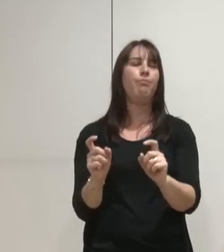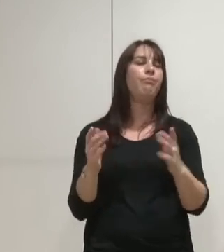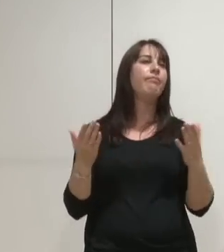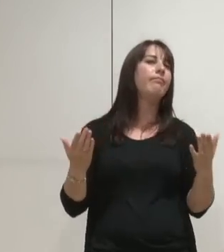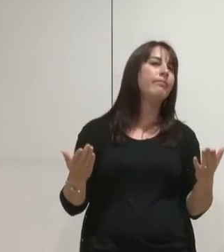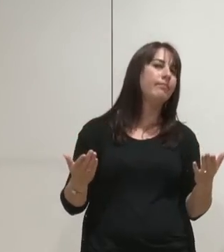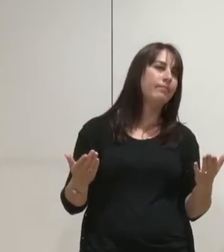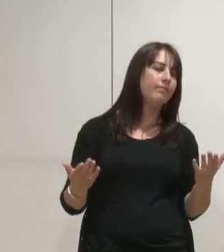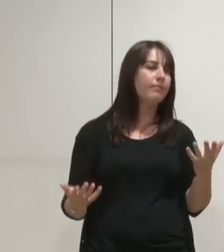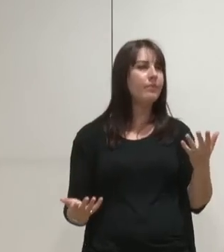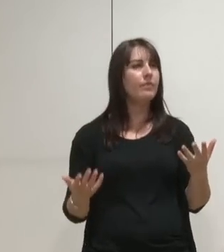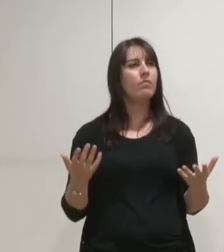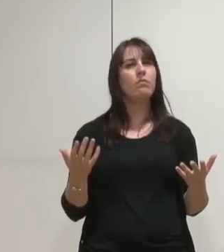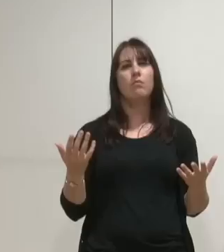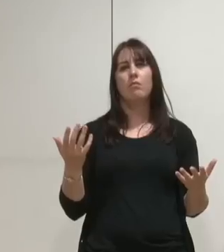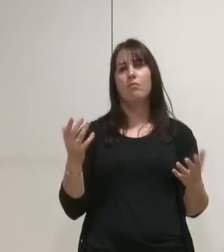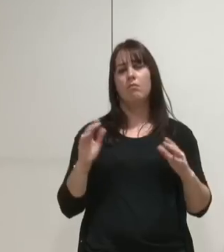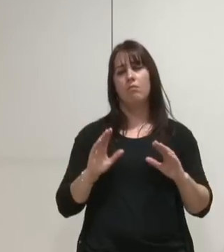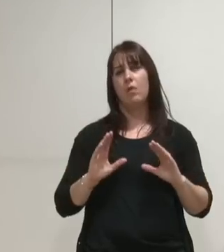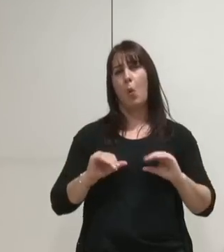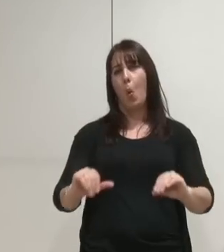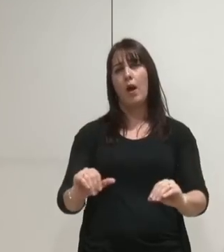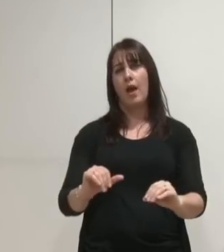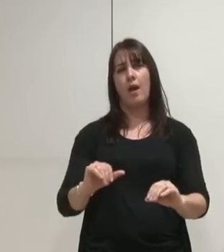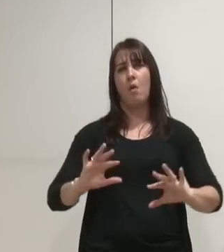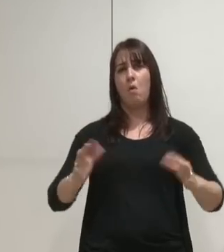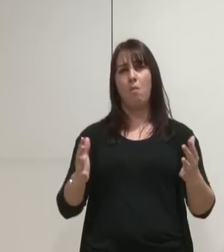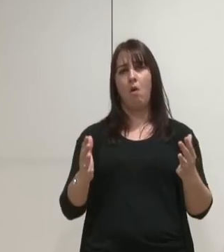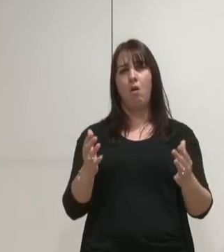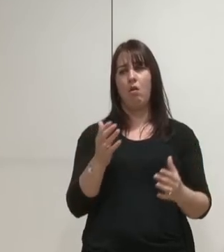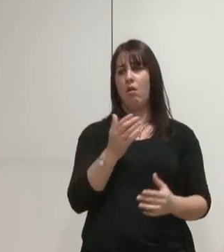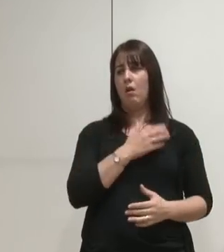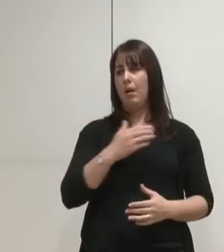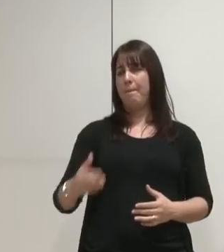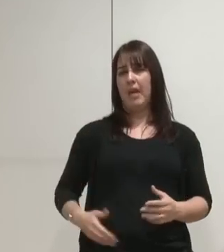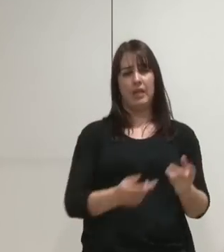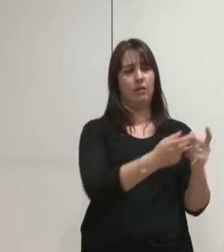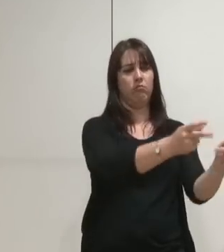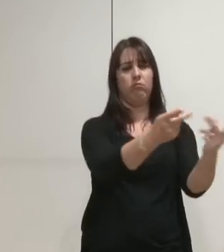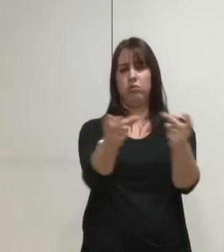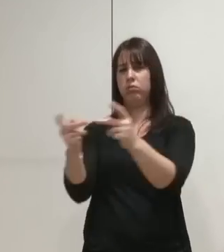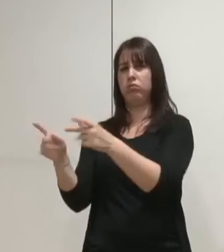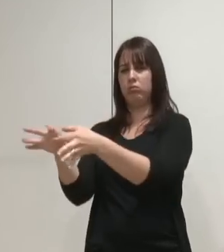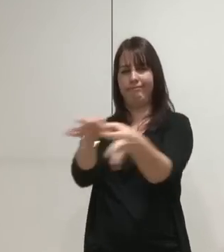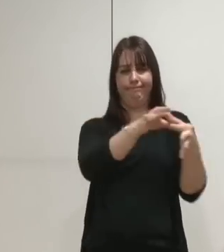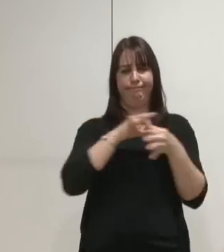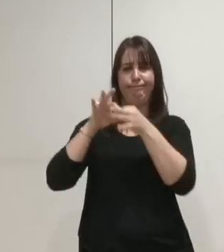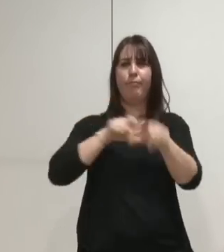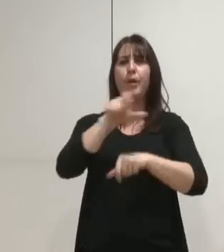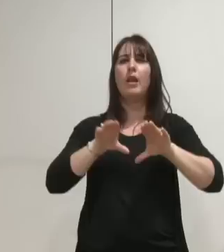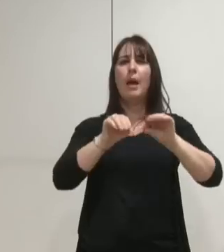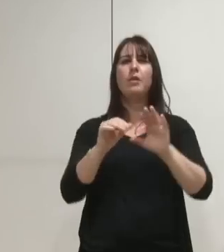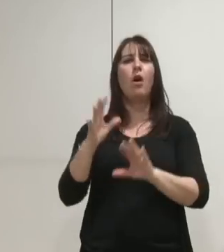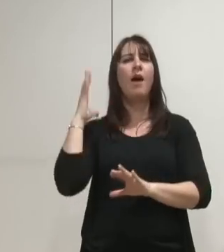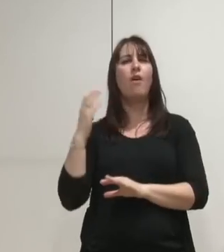financement la R é en fait et que donc l'agglomération dans son ensemble le nombre de de d'habitants qui étaient dans les